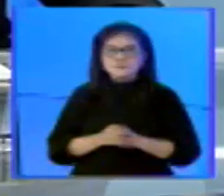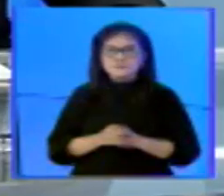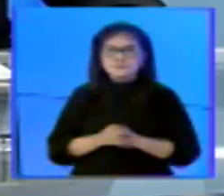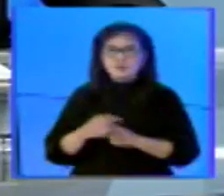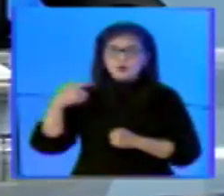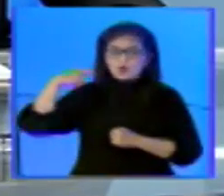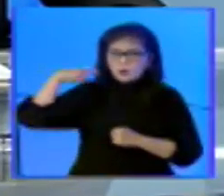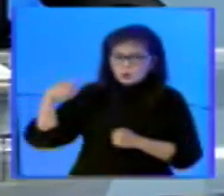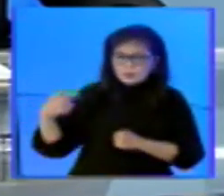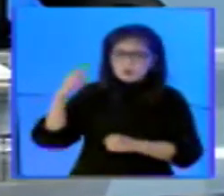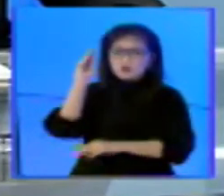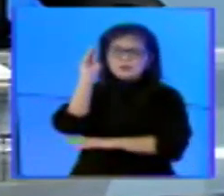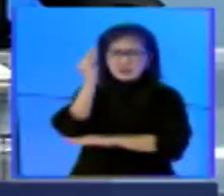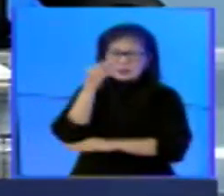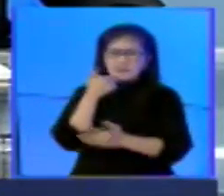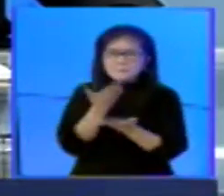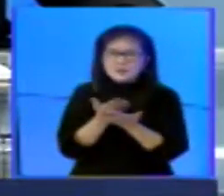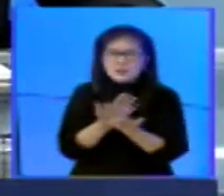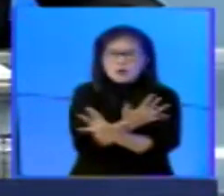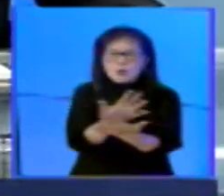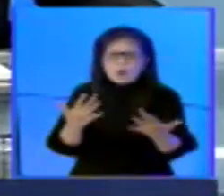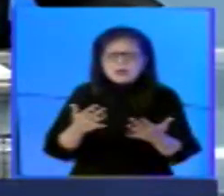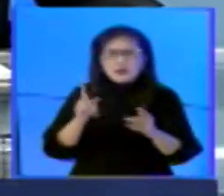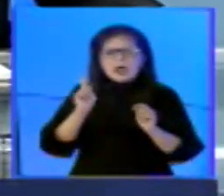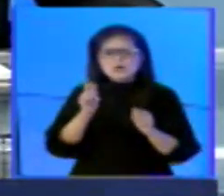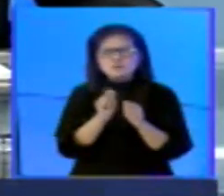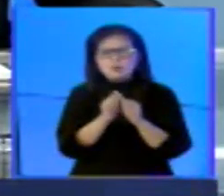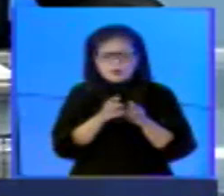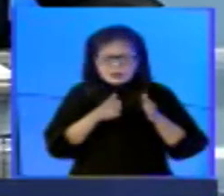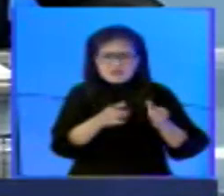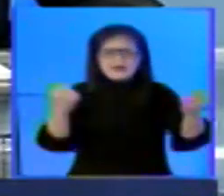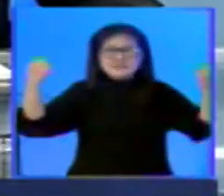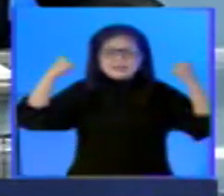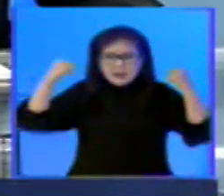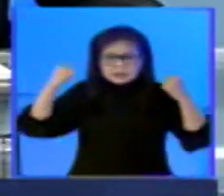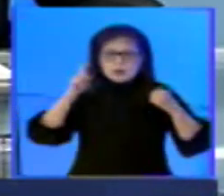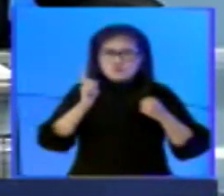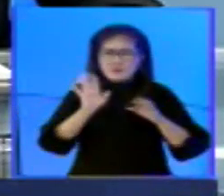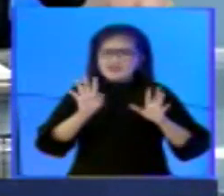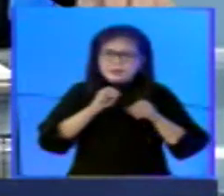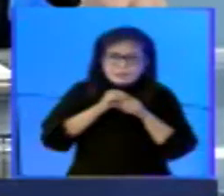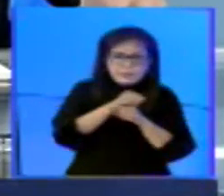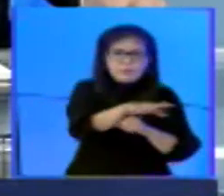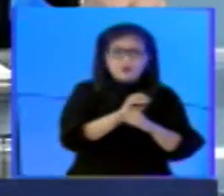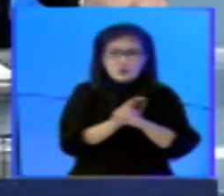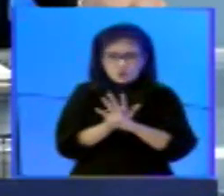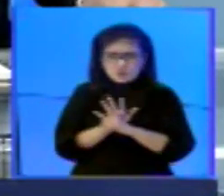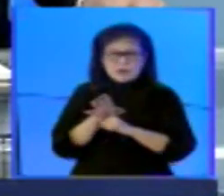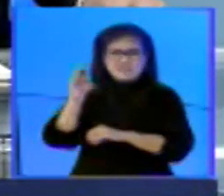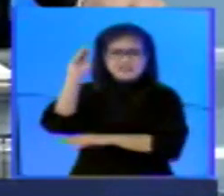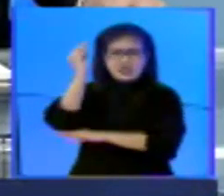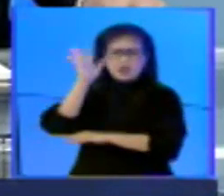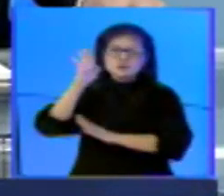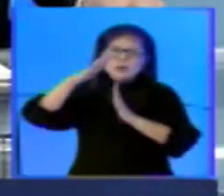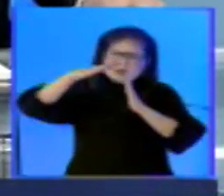Pemirsa, Gubernur DKI Jakarta telah meminta warga untuk mengindahkan protokol kesehatan agar penyebaran virus corona di ibu kota segera turun dan